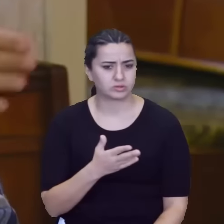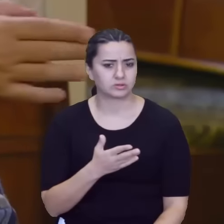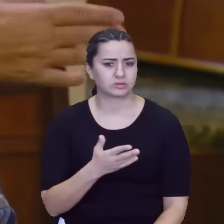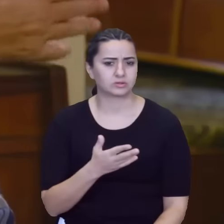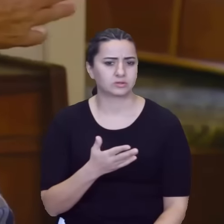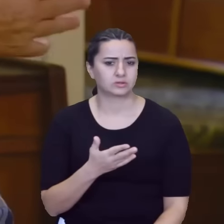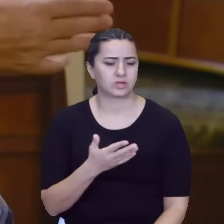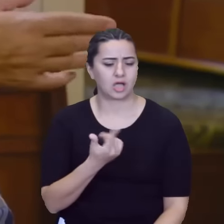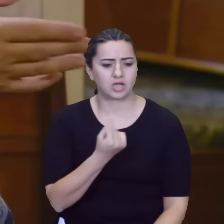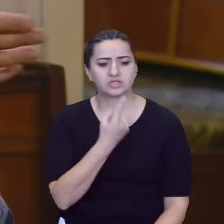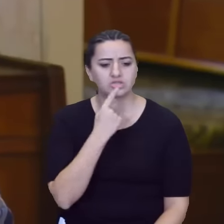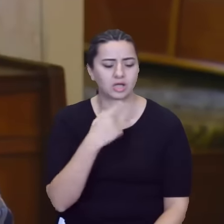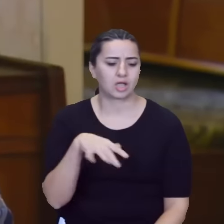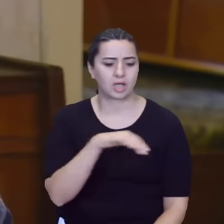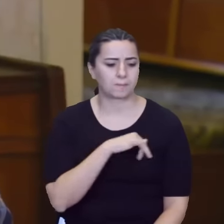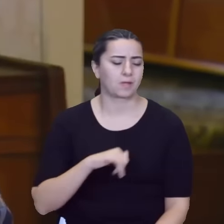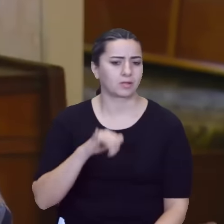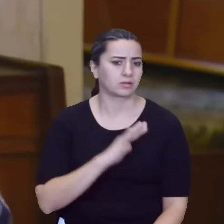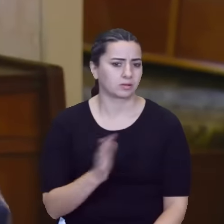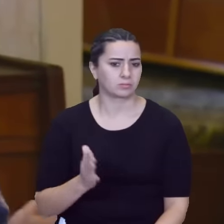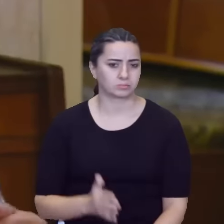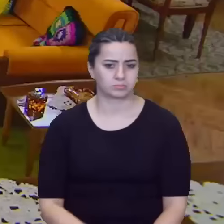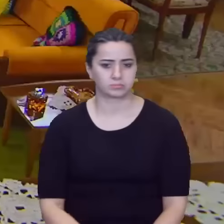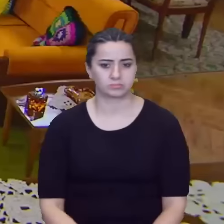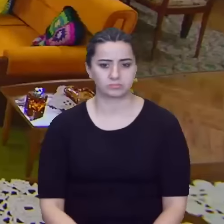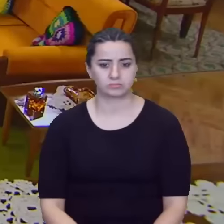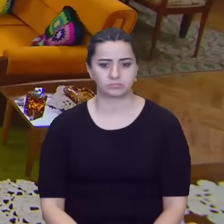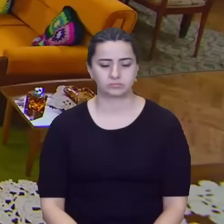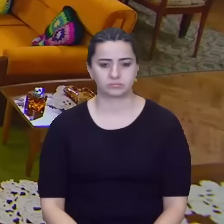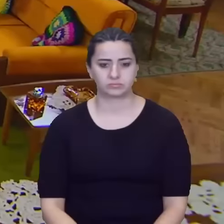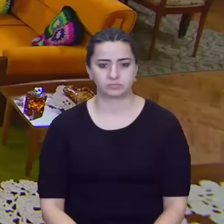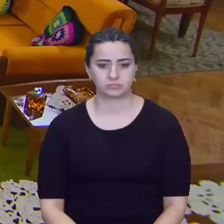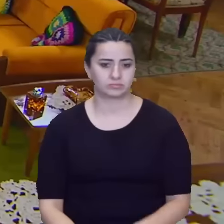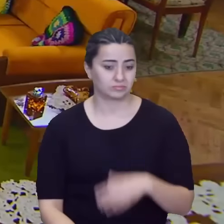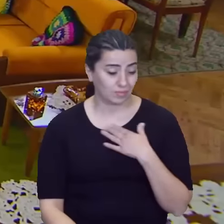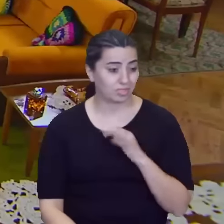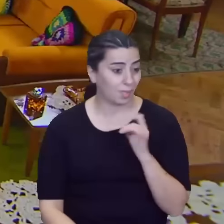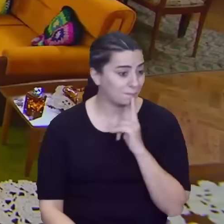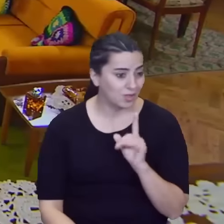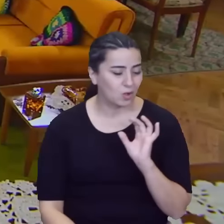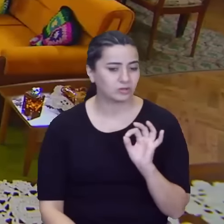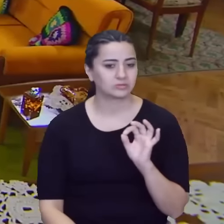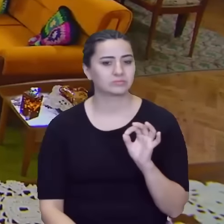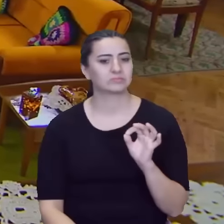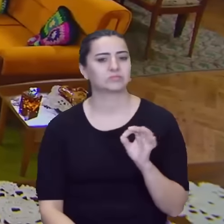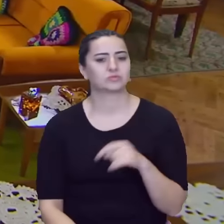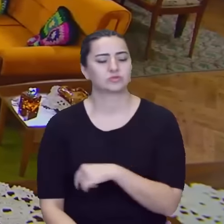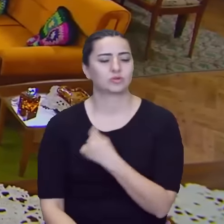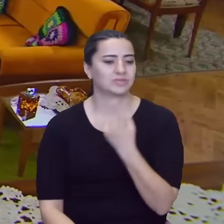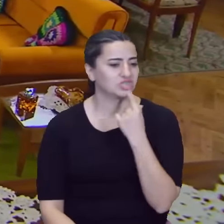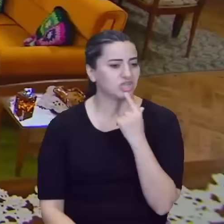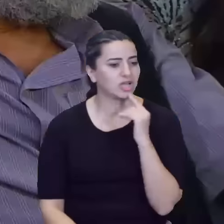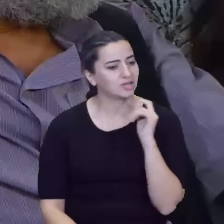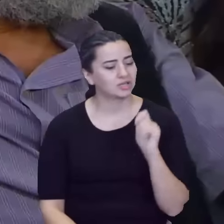işte, bir az şekerli içelim adam gibi ya. Allah Allah. Evet. Ay tam ben öyle söyleyecektim. Yap şöyle normal